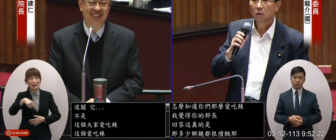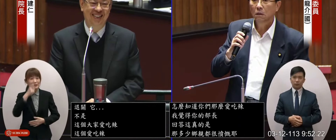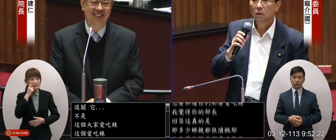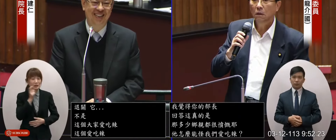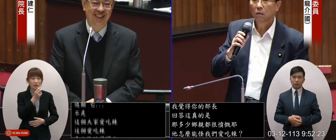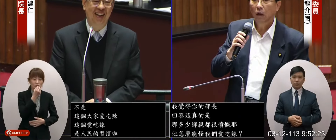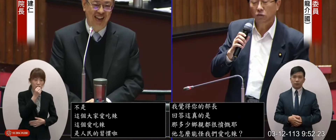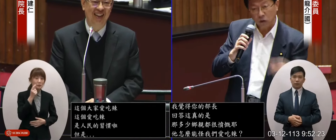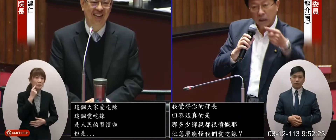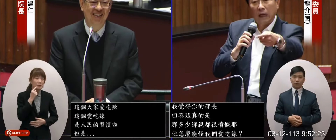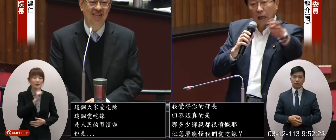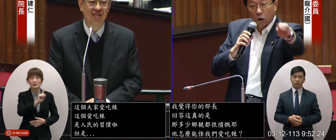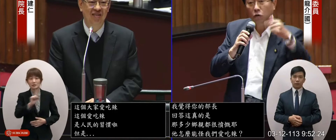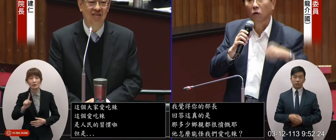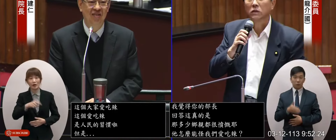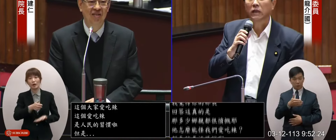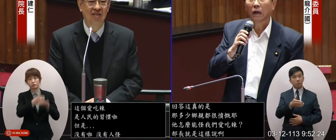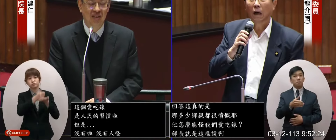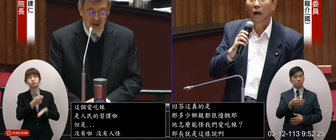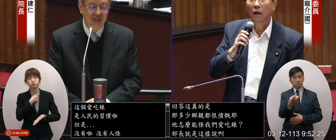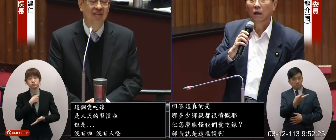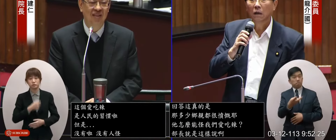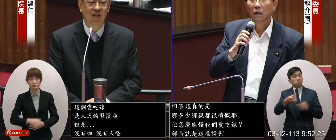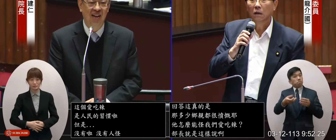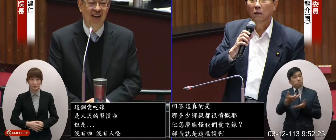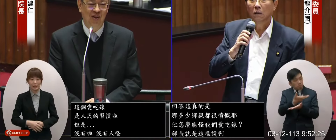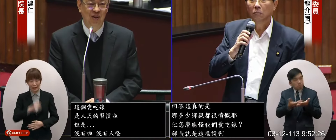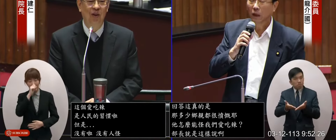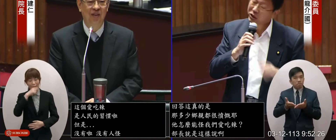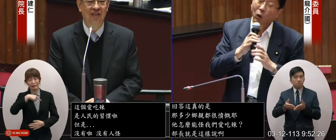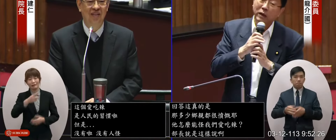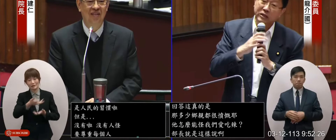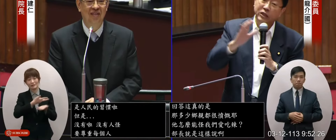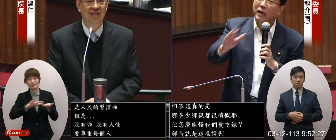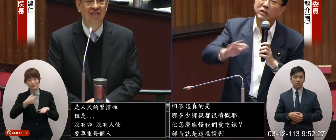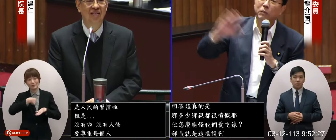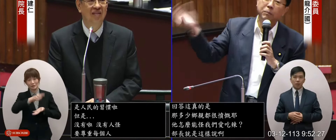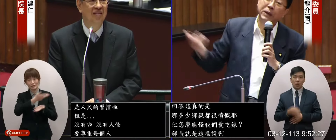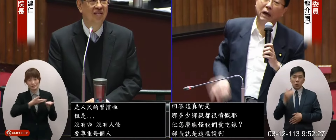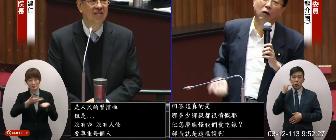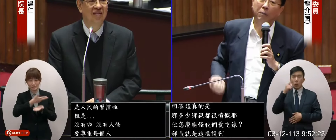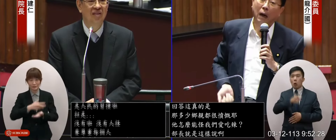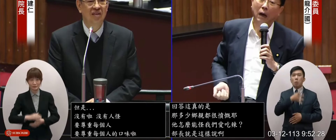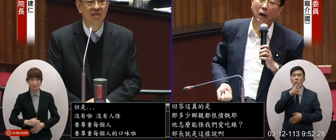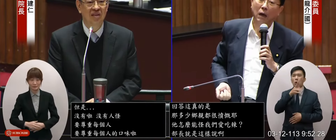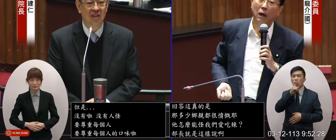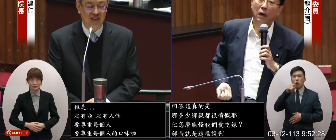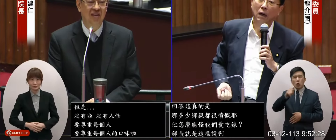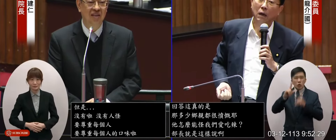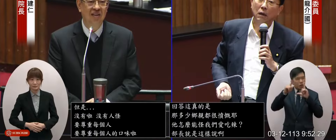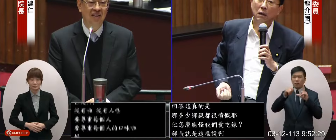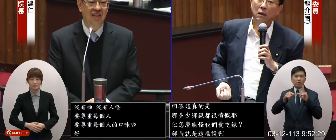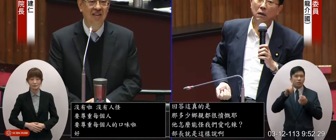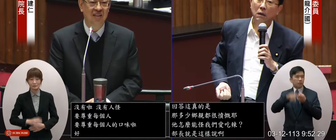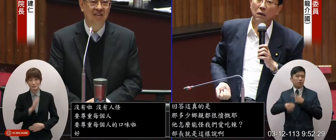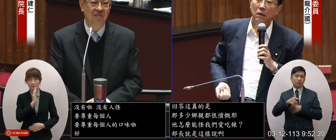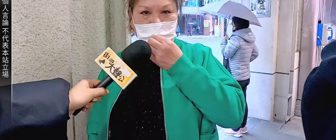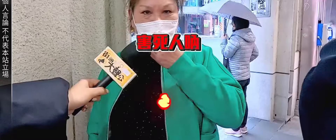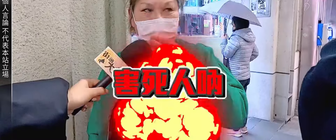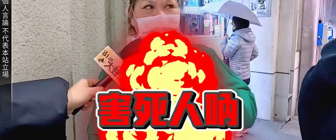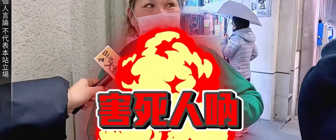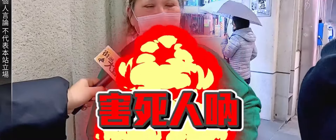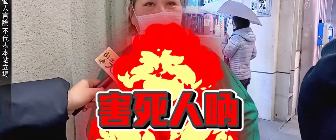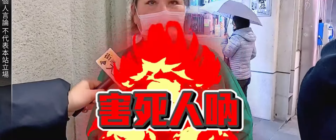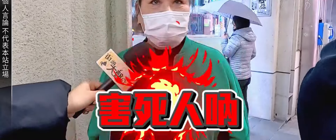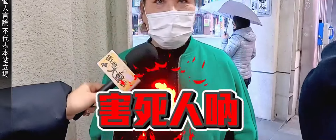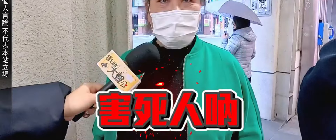啦。 啊，所以你爱甲沟通一下啦。 好，我来甲沟通。 那这款的实验是无必要的嘛？ 是，确实。